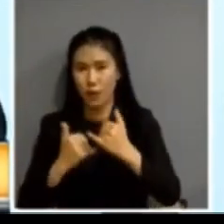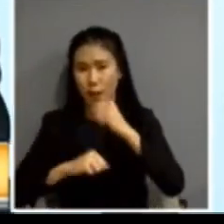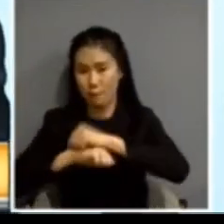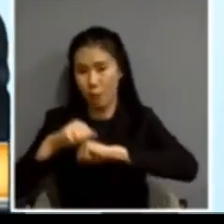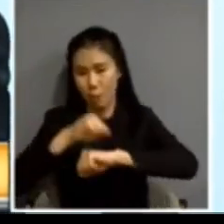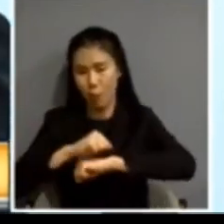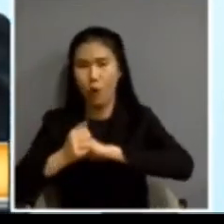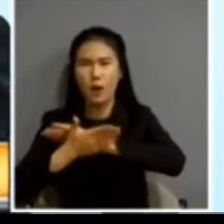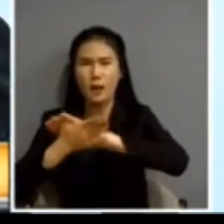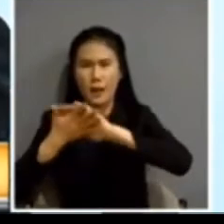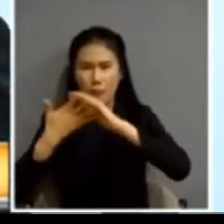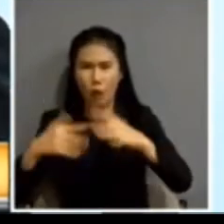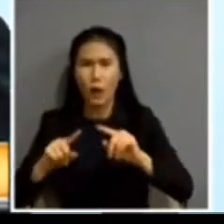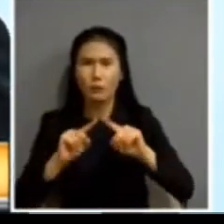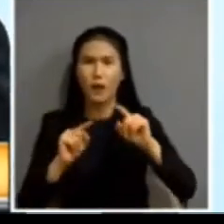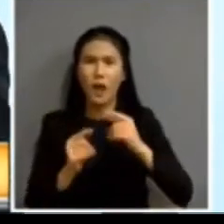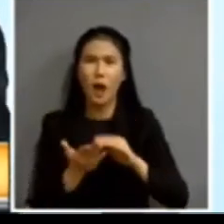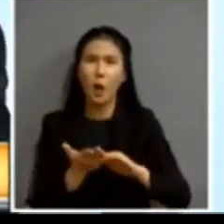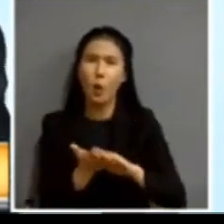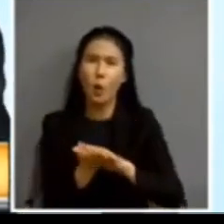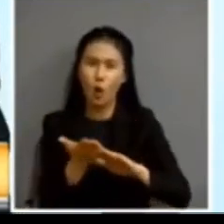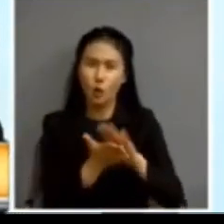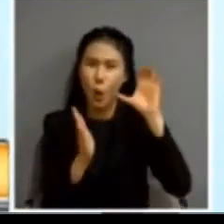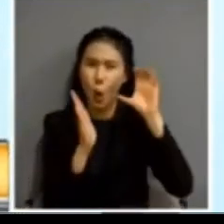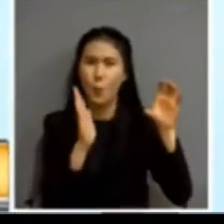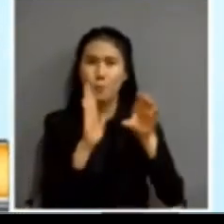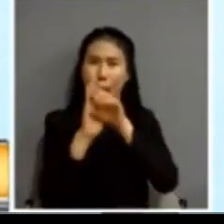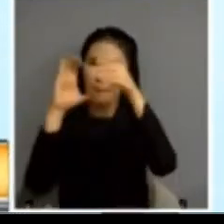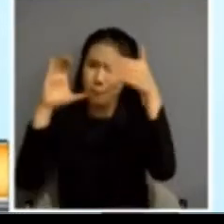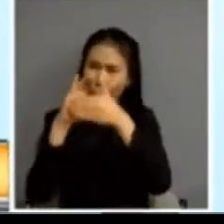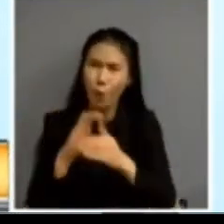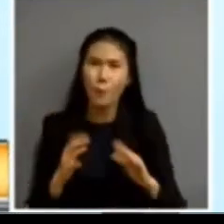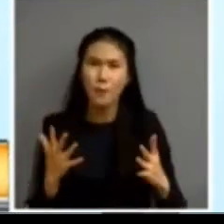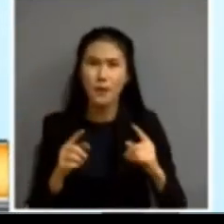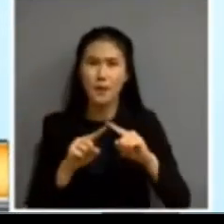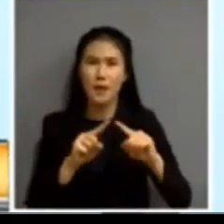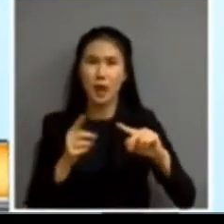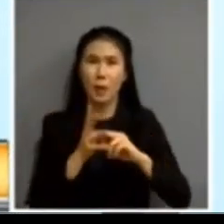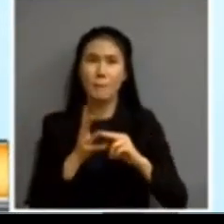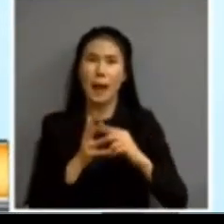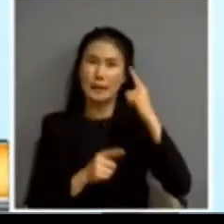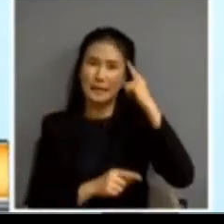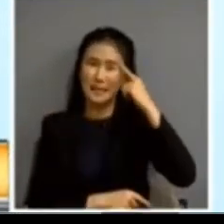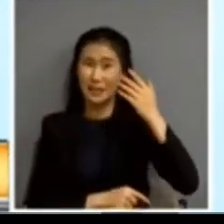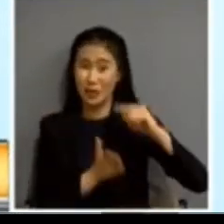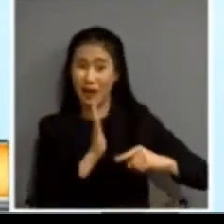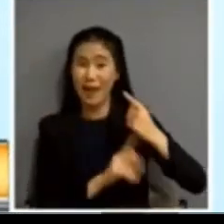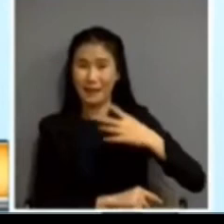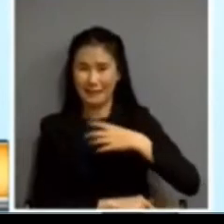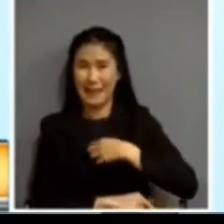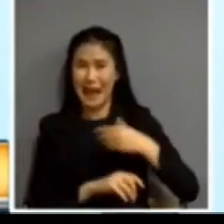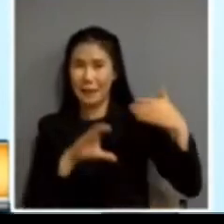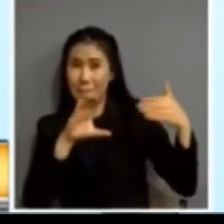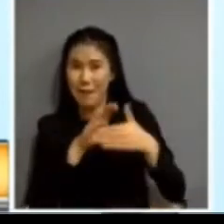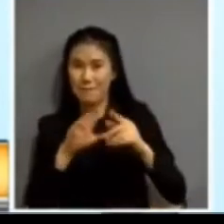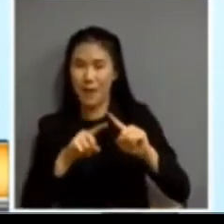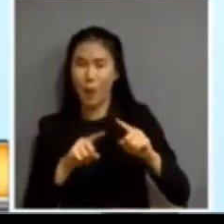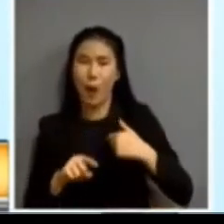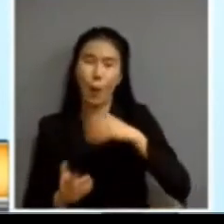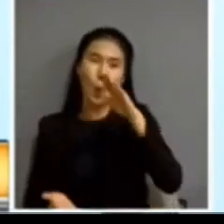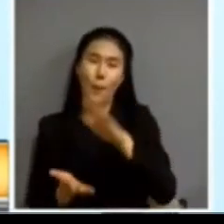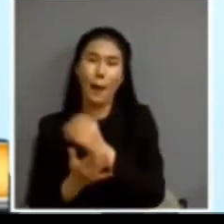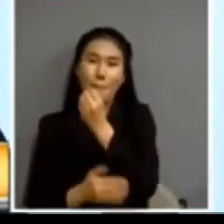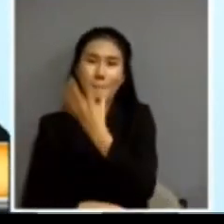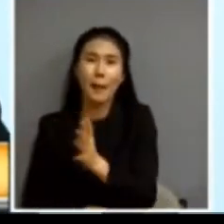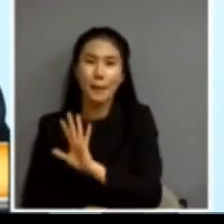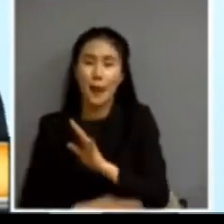เสียดายนะฮะภาพไม่ได้ปรากฏเพิ่งเอามาเพิ่มแต่ปรากฏว่าข้อบังคับไม่ให้เพิ่มนั่นคือเรื่องของโครงการนี้ในระ